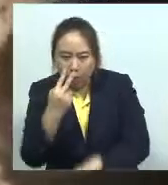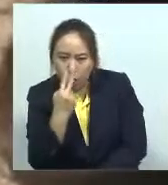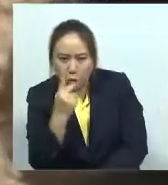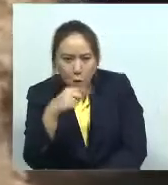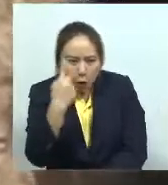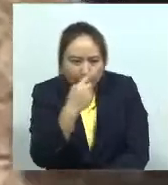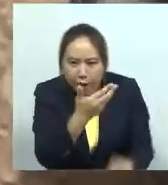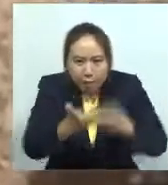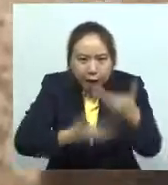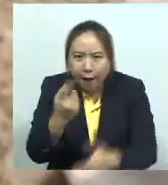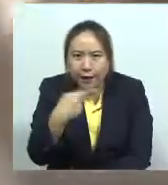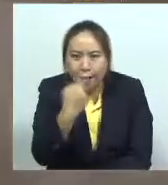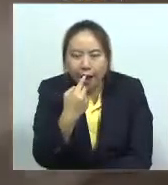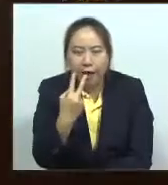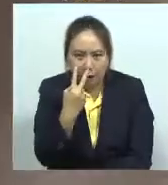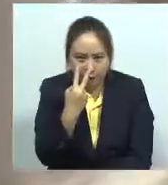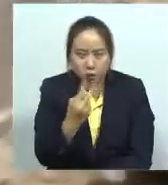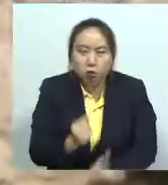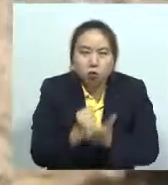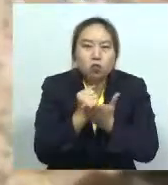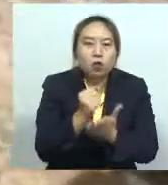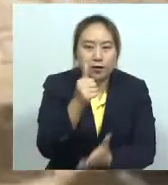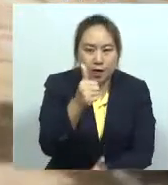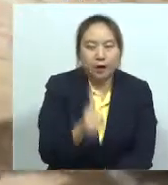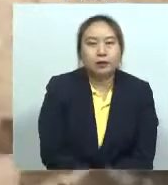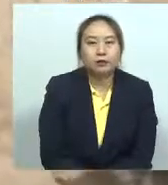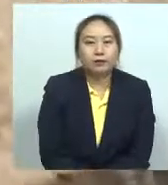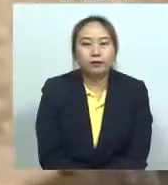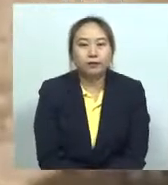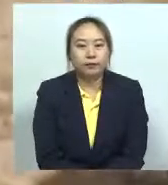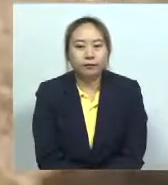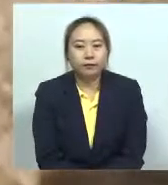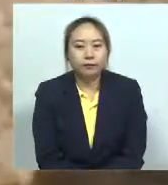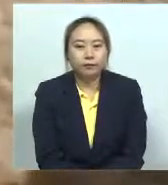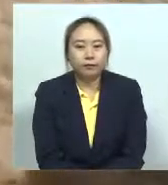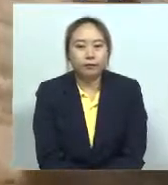คนไหนเอามาขายให้กับลานรับซื้อเอกชนรายนี้นะคะ ค่ะ